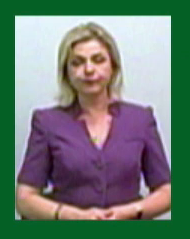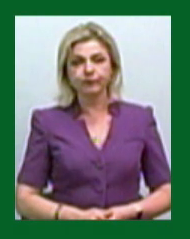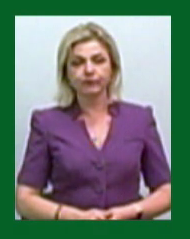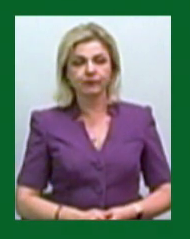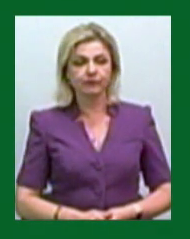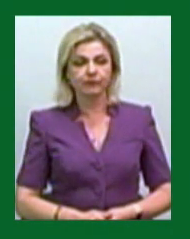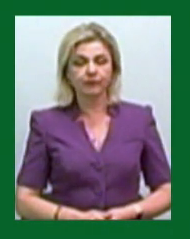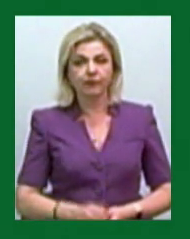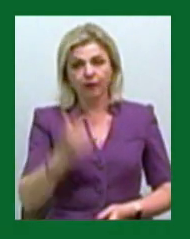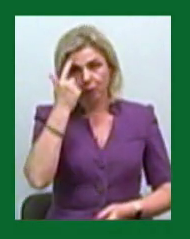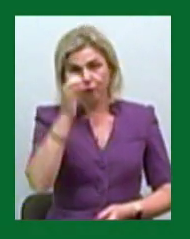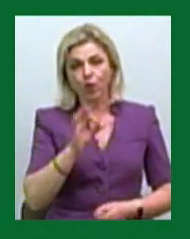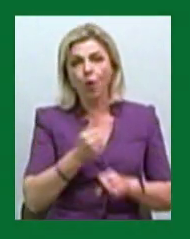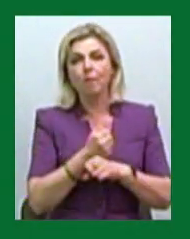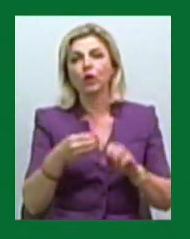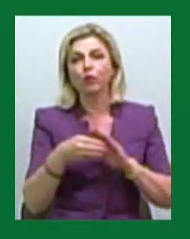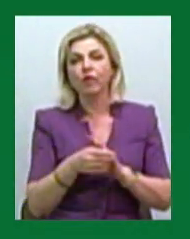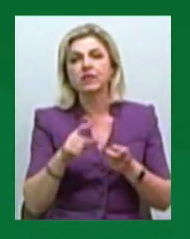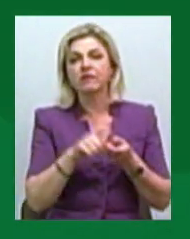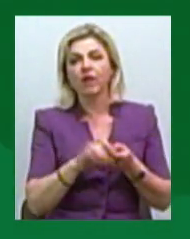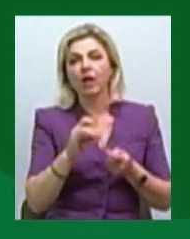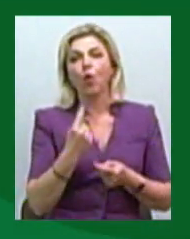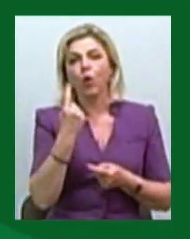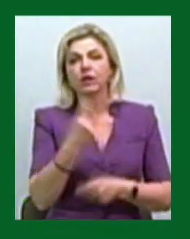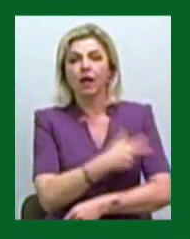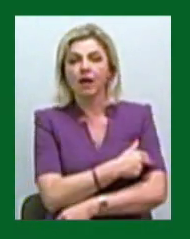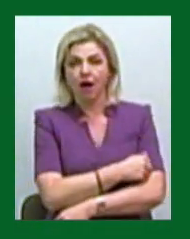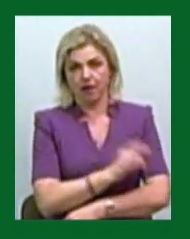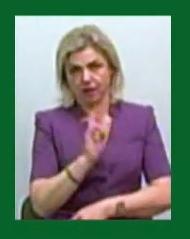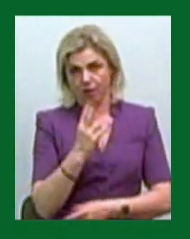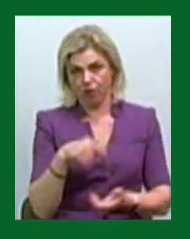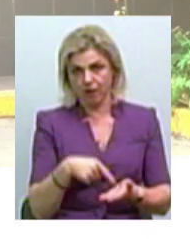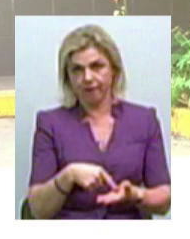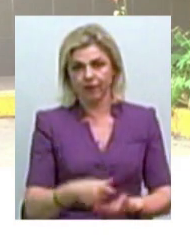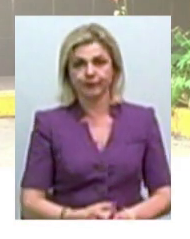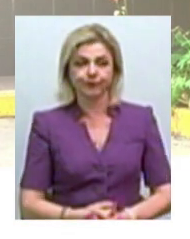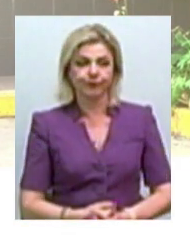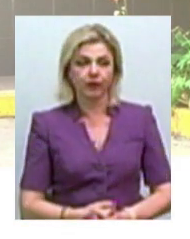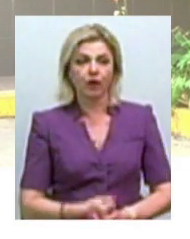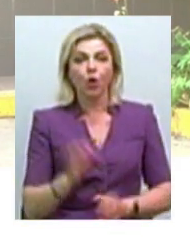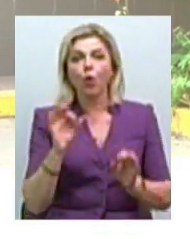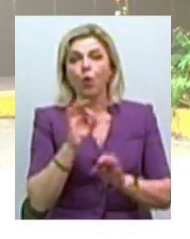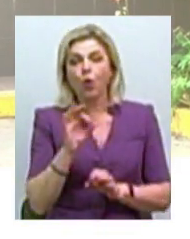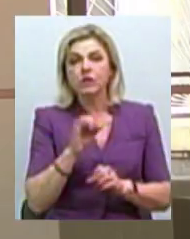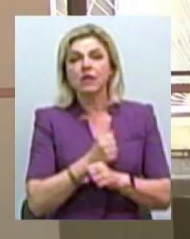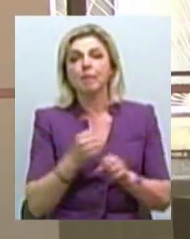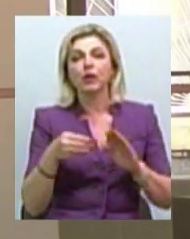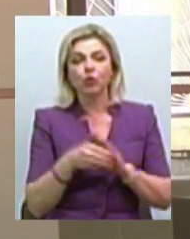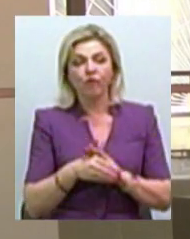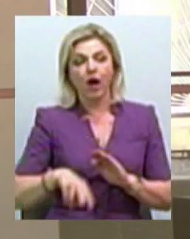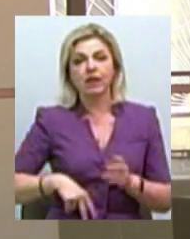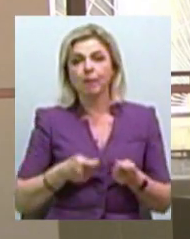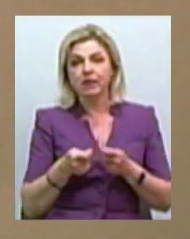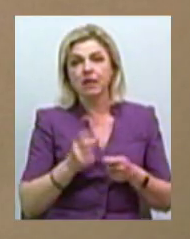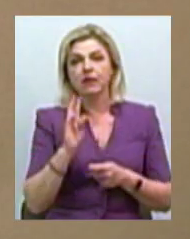Повідомлення про мінування стосувалось і однієї з лікарень Миколаєва. Про замінування адміністративної будівлі Миколаївської